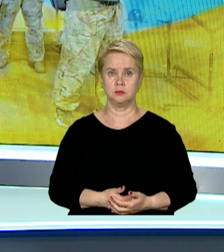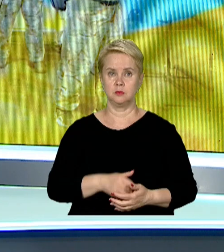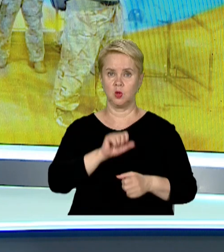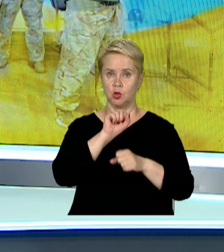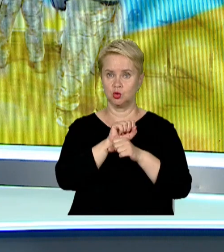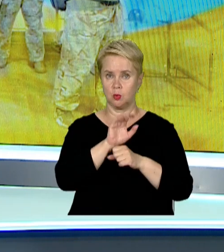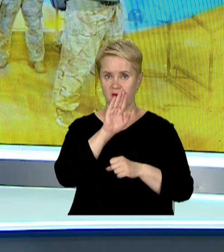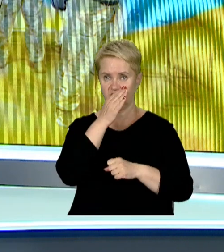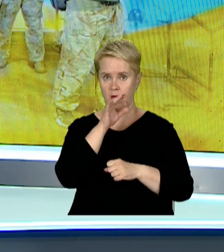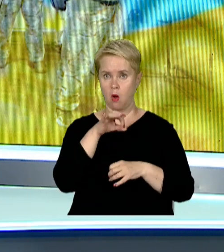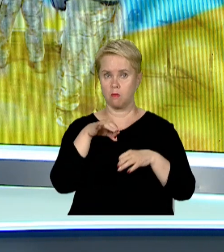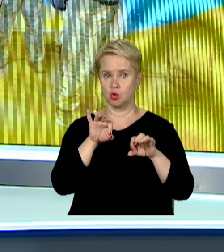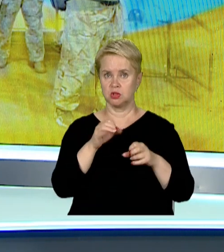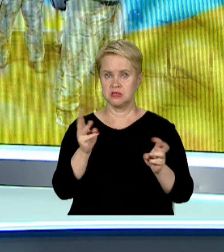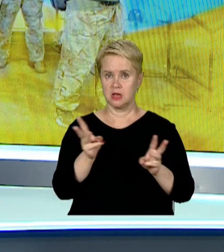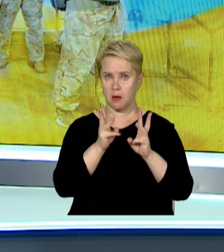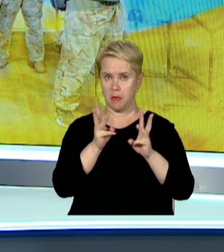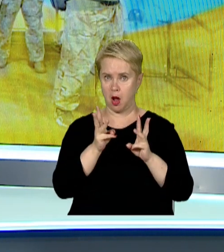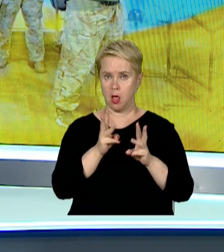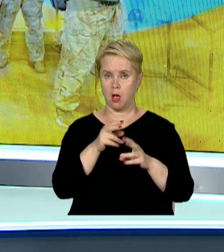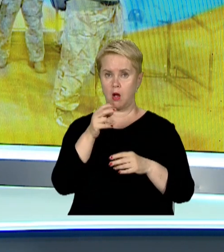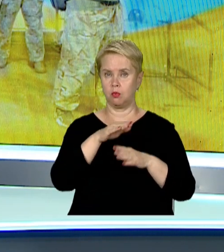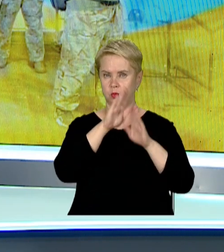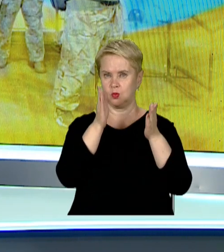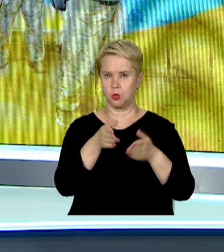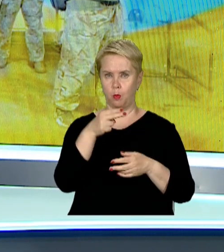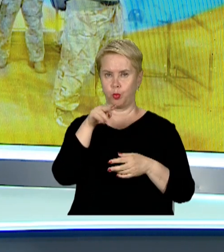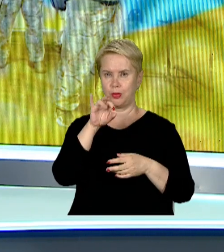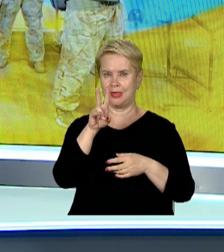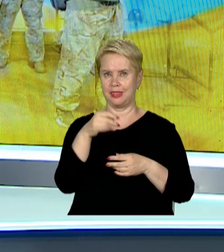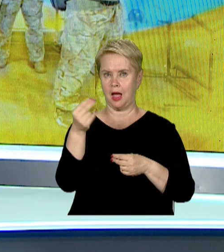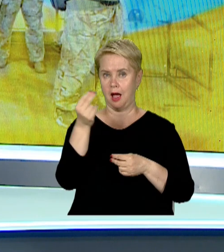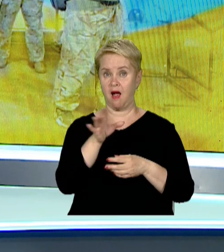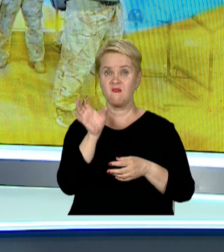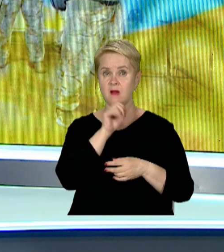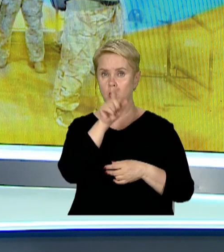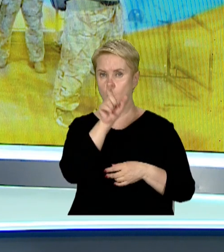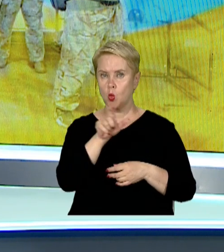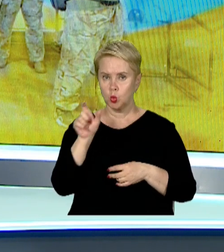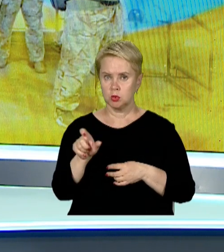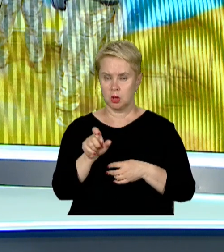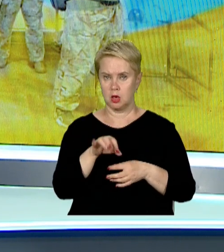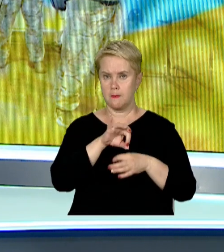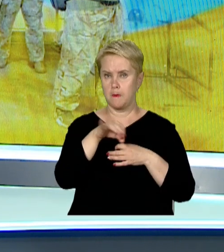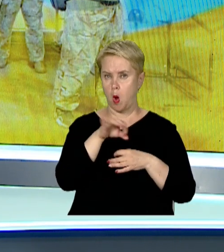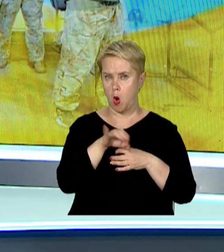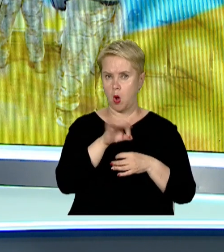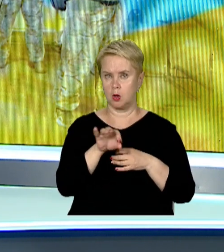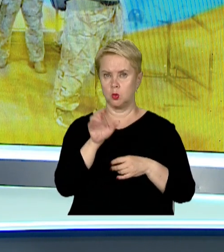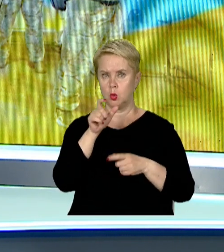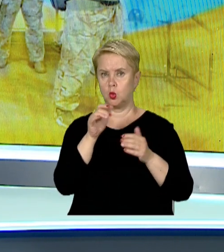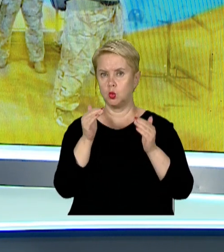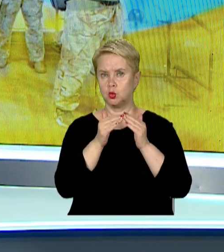Зупиняли ворожі бронемашини та спалювали опудало Путіна. На власні очі бачили, як викрадають людей та мародерять по